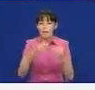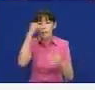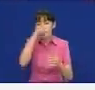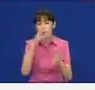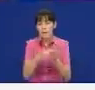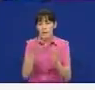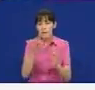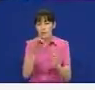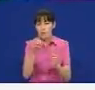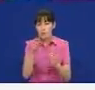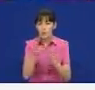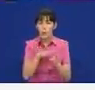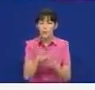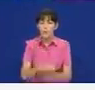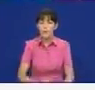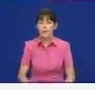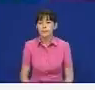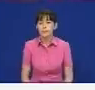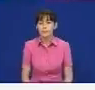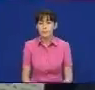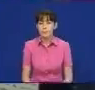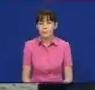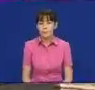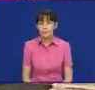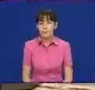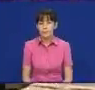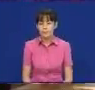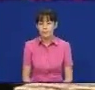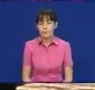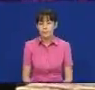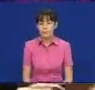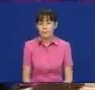8-ші рет өткізіліп отыр. Маржан Жұрабай, Ерлан Тұралиев, Жазира Лекерова, оңтүстік ақпарат.